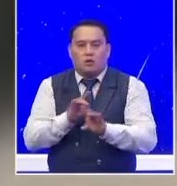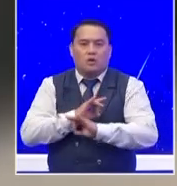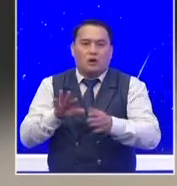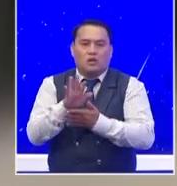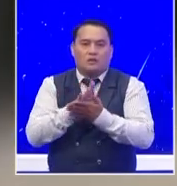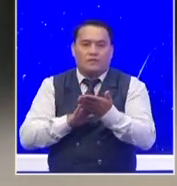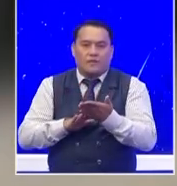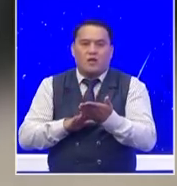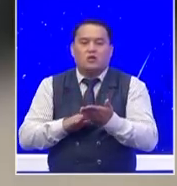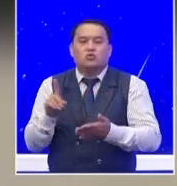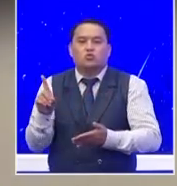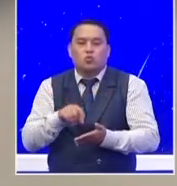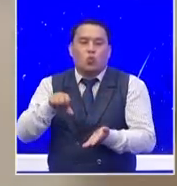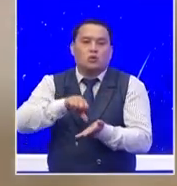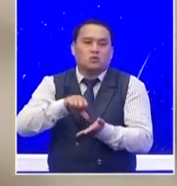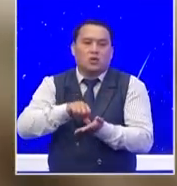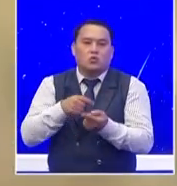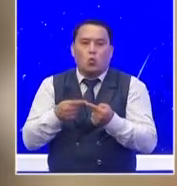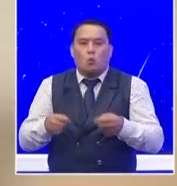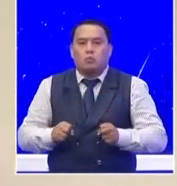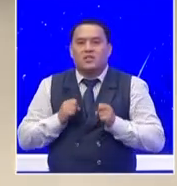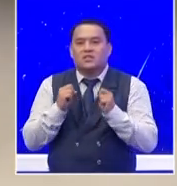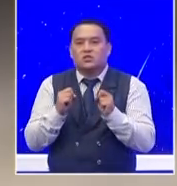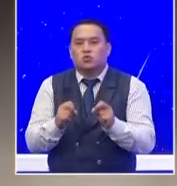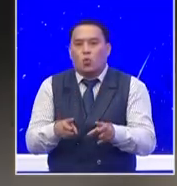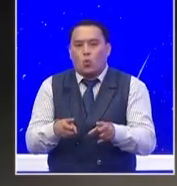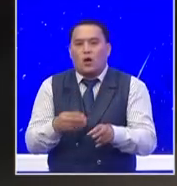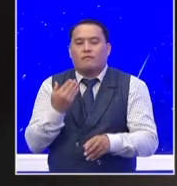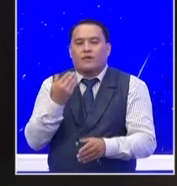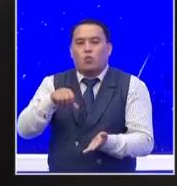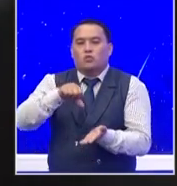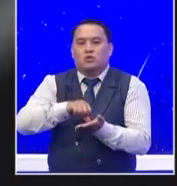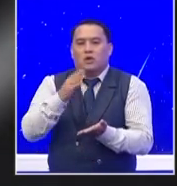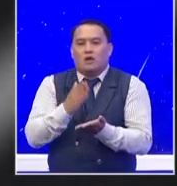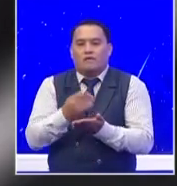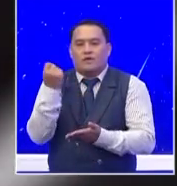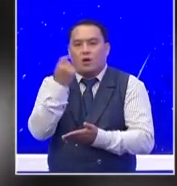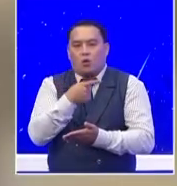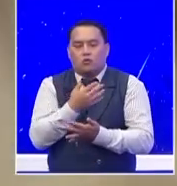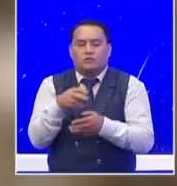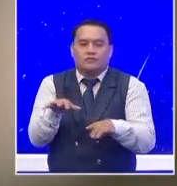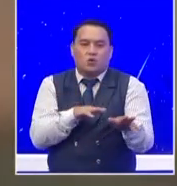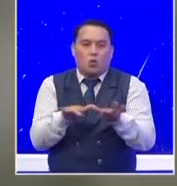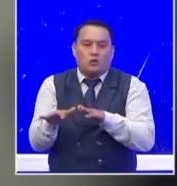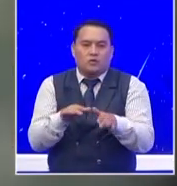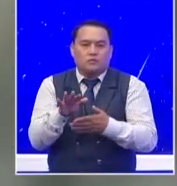Следствием проверяется причастность фигурантов к преступлениям экстремистского характера и выясняются иные обстоятельства.